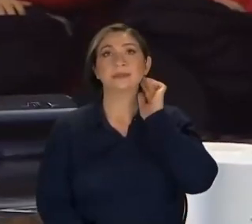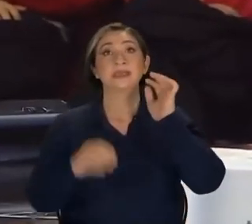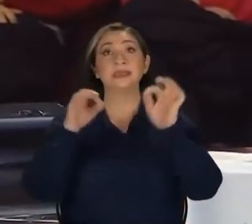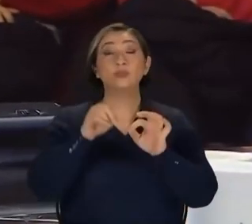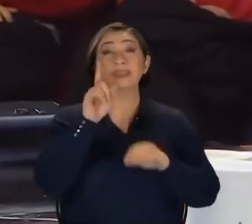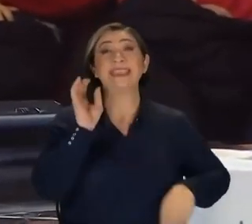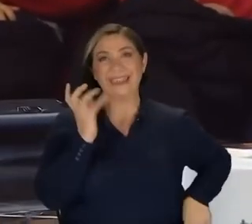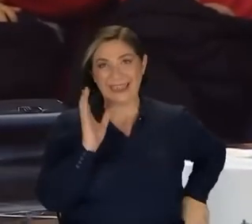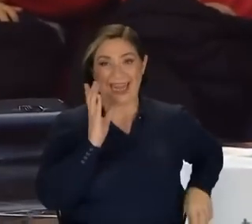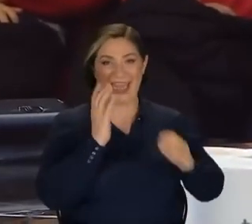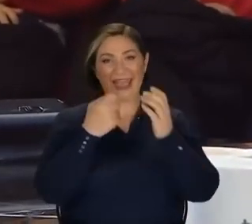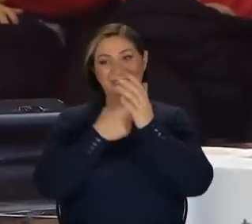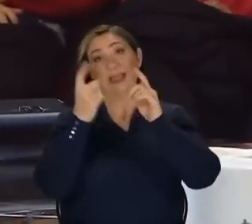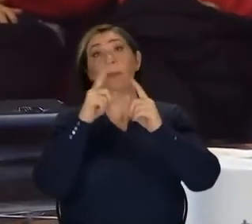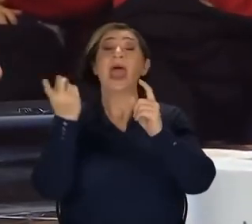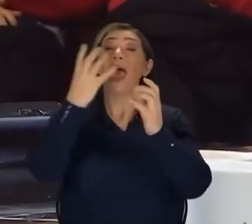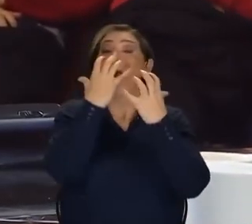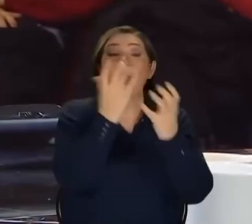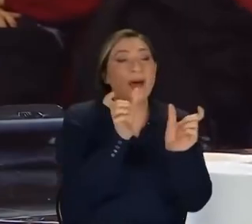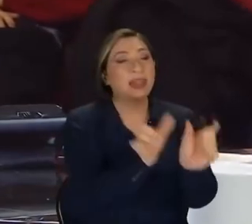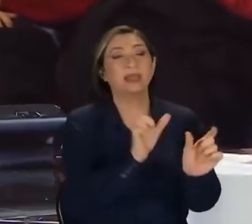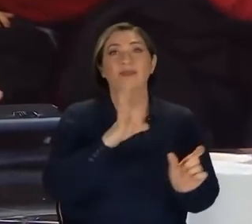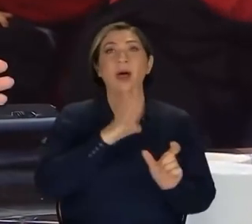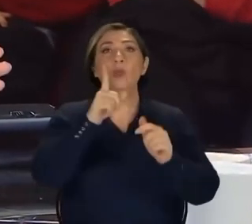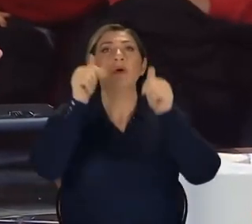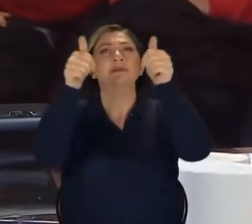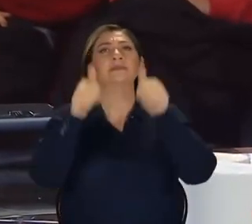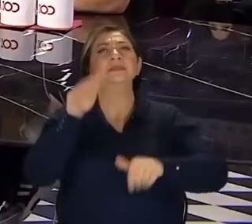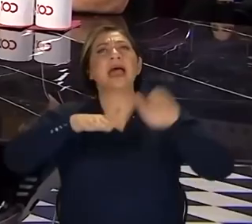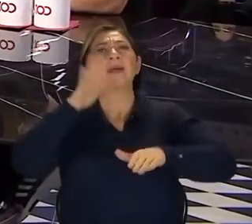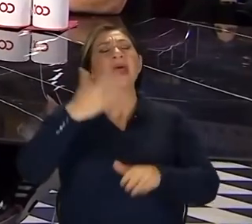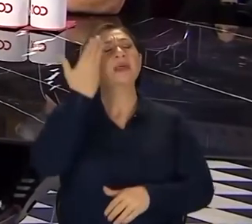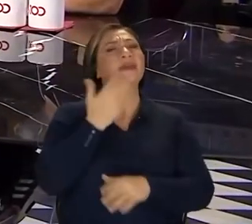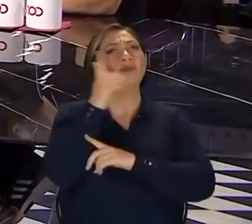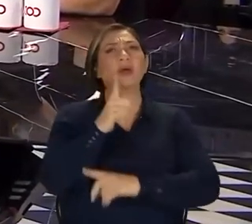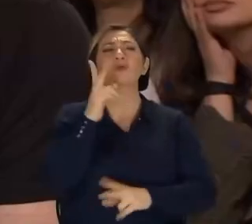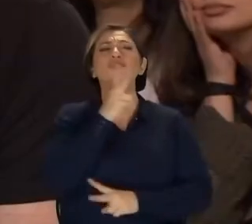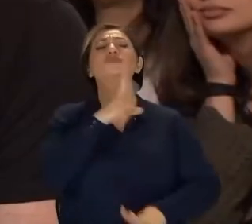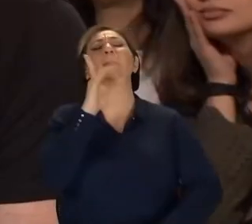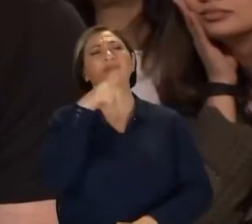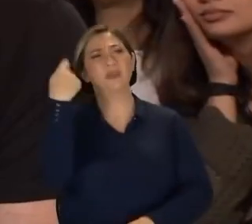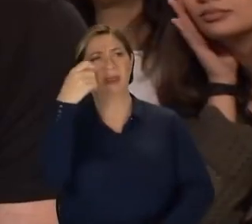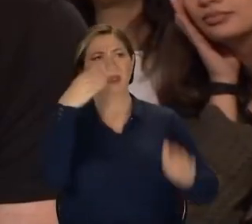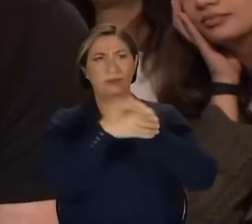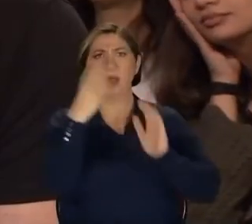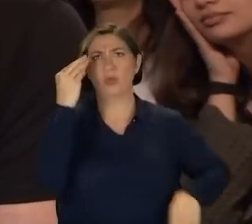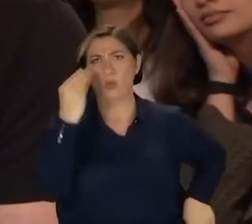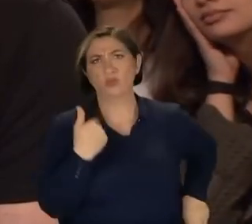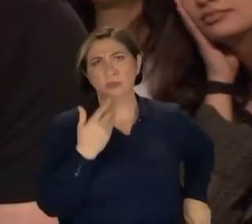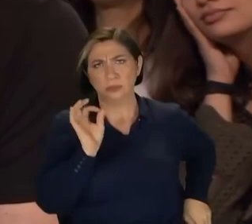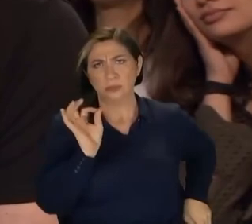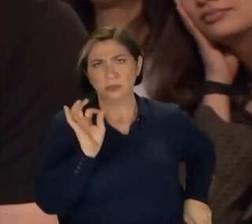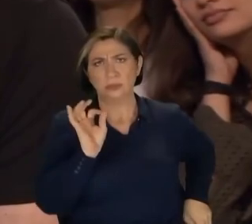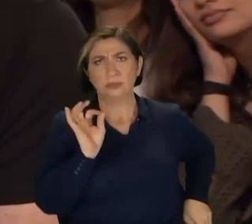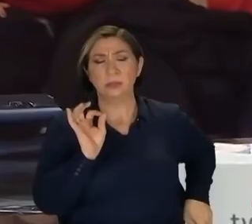Şimdi bu deliğe bir de emanet var. Şimdi bu fragmanı ben izlediğim zaman kesinlikle gülmeyeceğim bir filme gireceğimi anlıyorum. Evet. Değil mi? Öyle, aynen evet, öyle